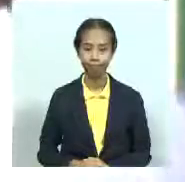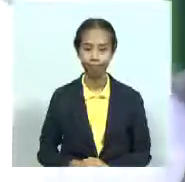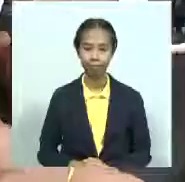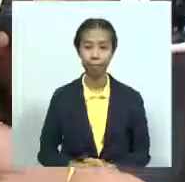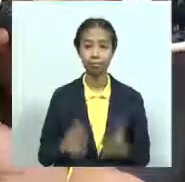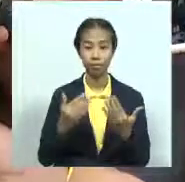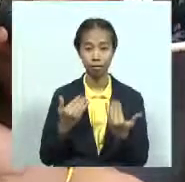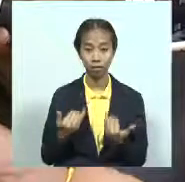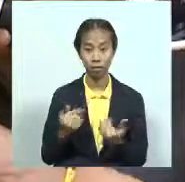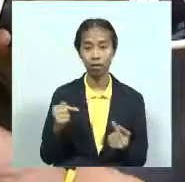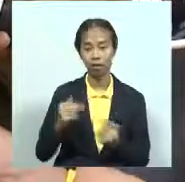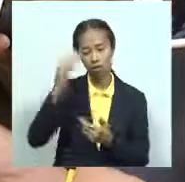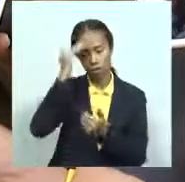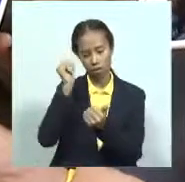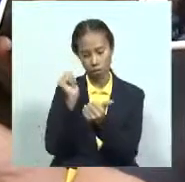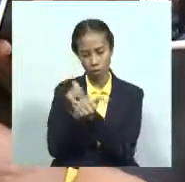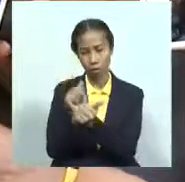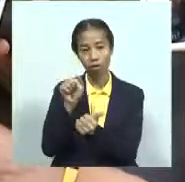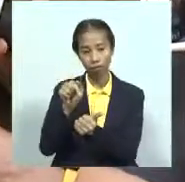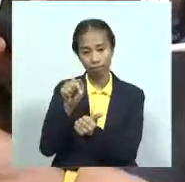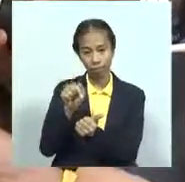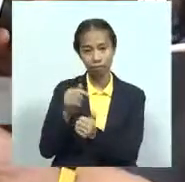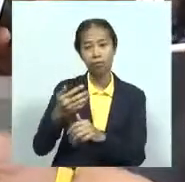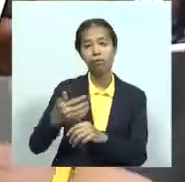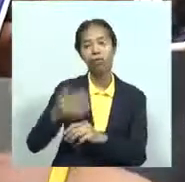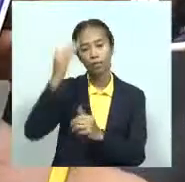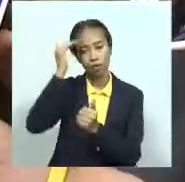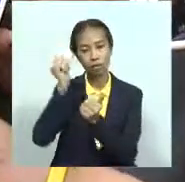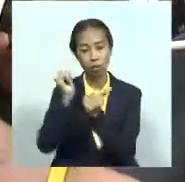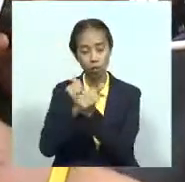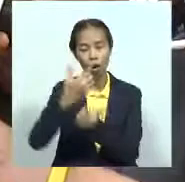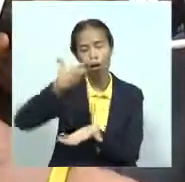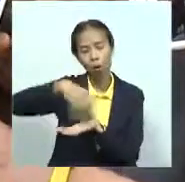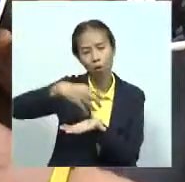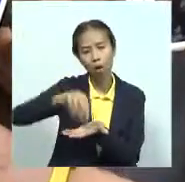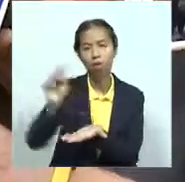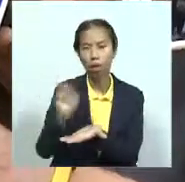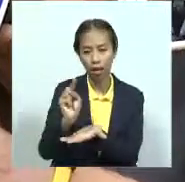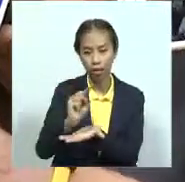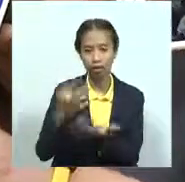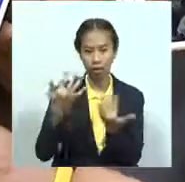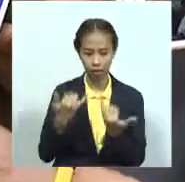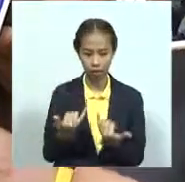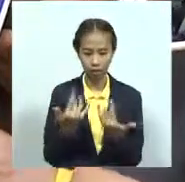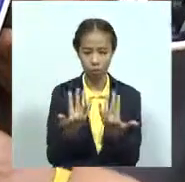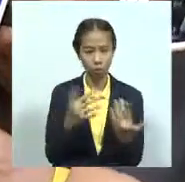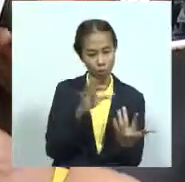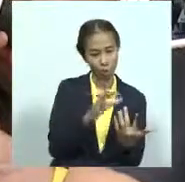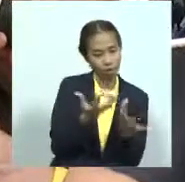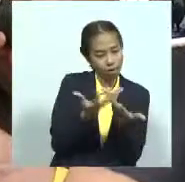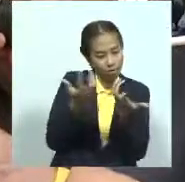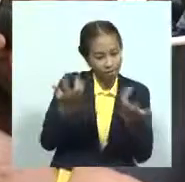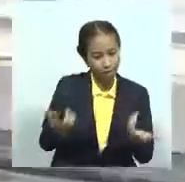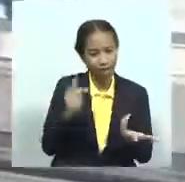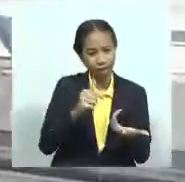าทางคดีพลตำรวจโทสุทธิพงษ์วงปิ่นผู้บัญชาการตำรวจนครบาลเปิดเผยว่าจะต้องมีการคัดแยกผู้ก่อเหตุ